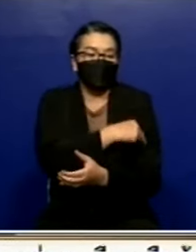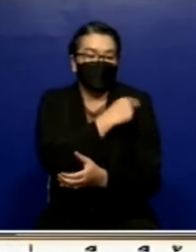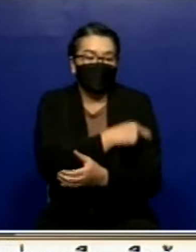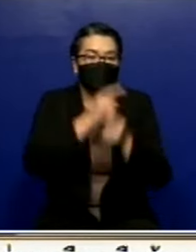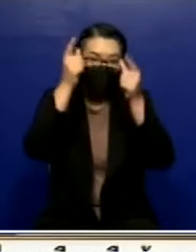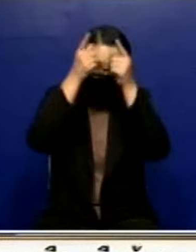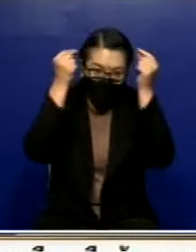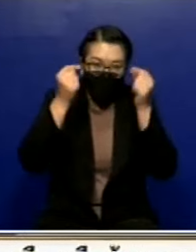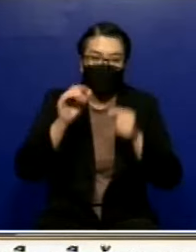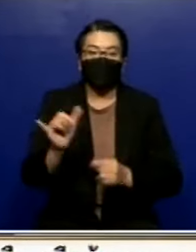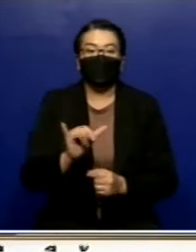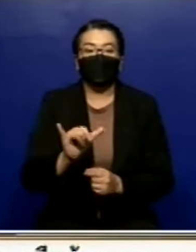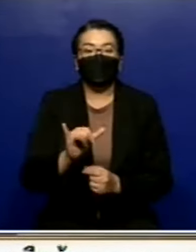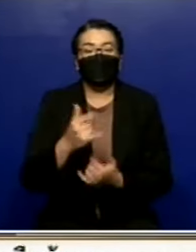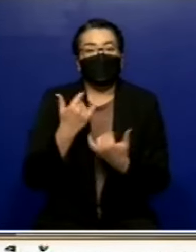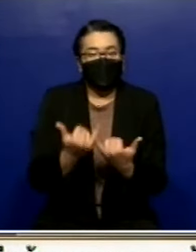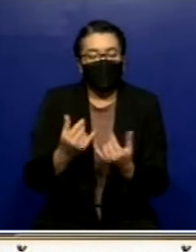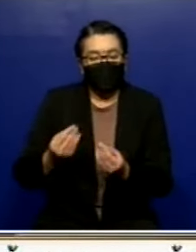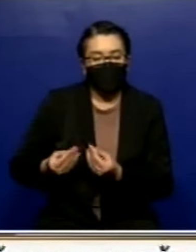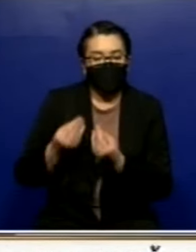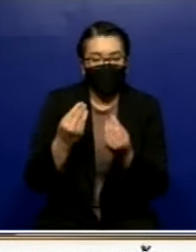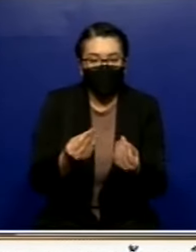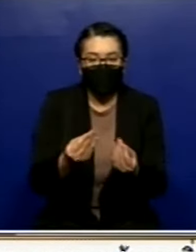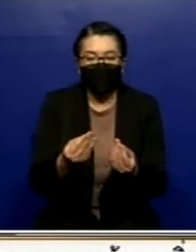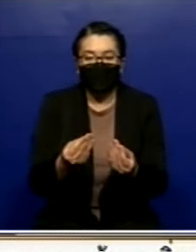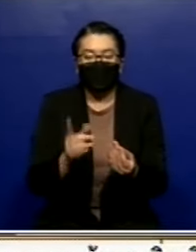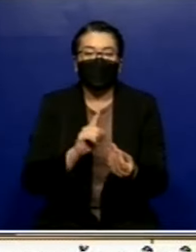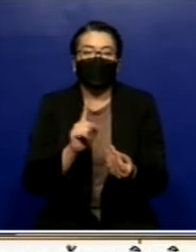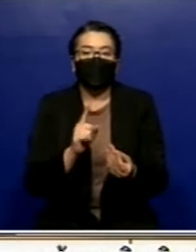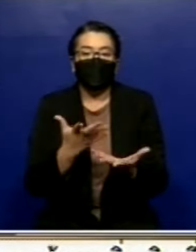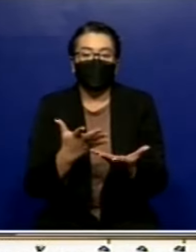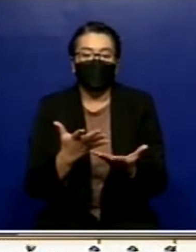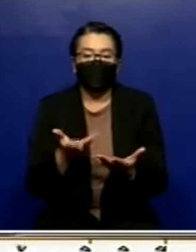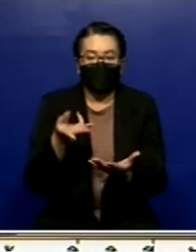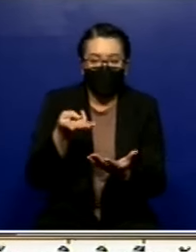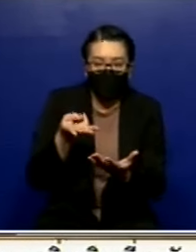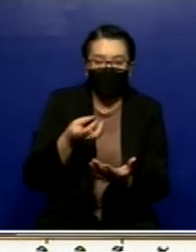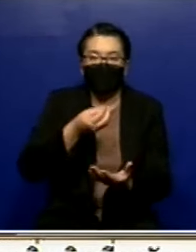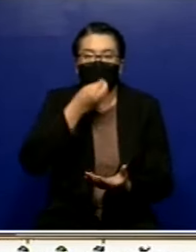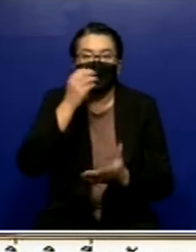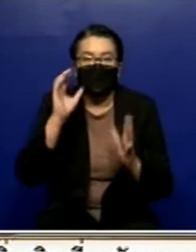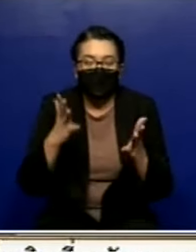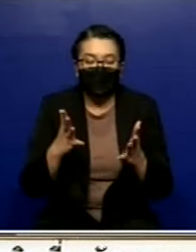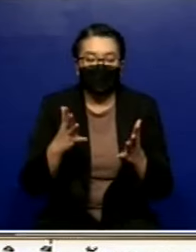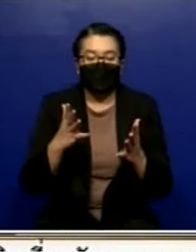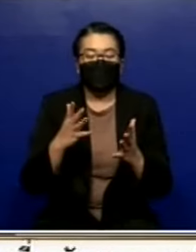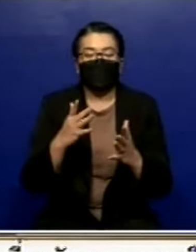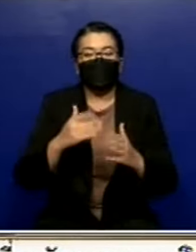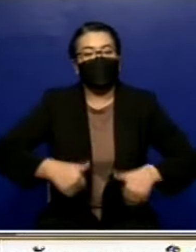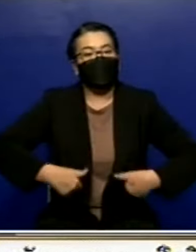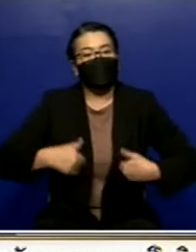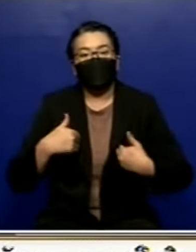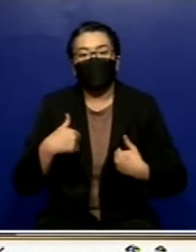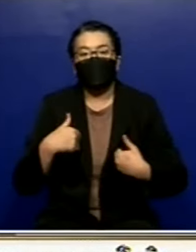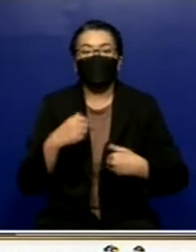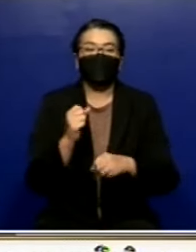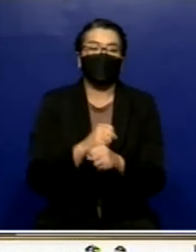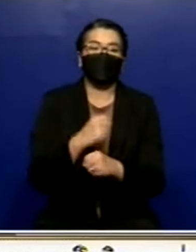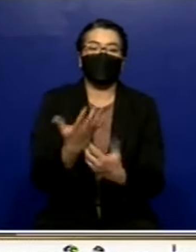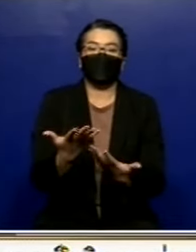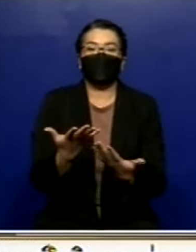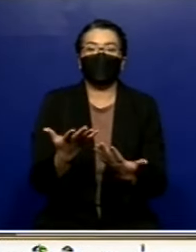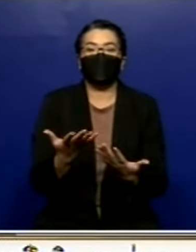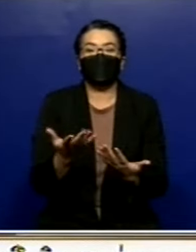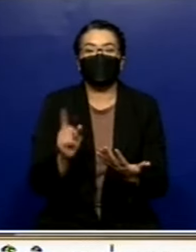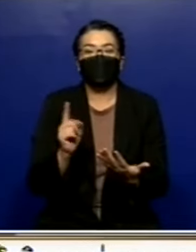ารพวกนี้ไปสู้กค่าศึกอย่างไร อาวุก็ไม่มี ข้าวก็จะไม่มกินแล้วจะอยู่กอยางไร ผมถือว่า